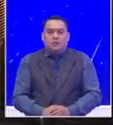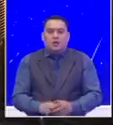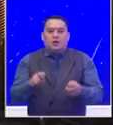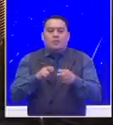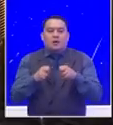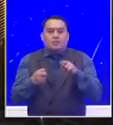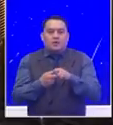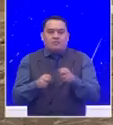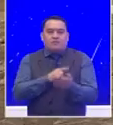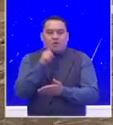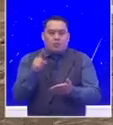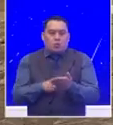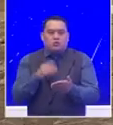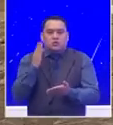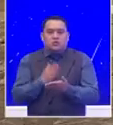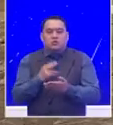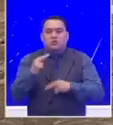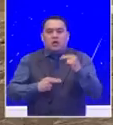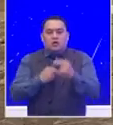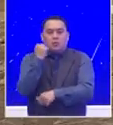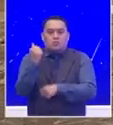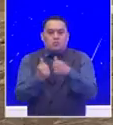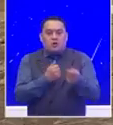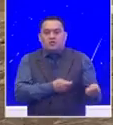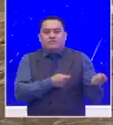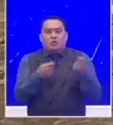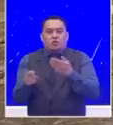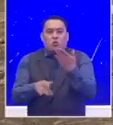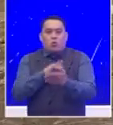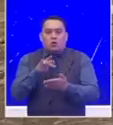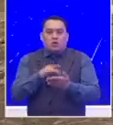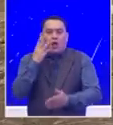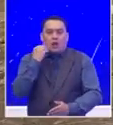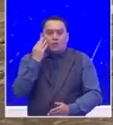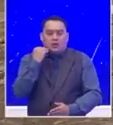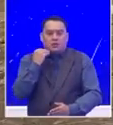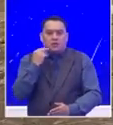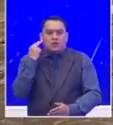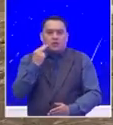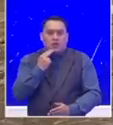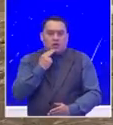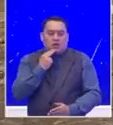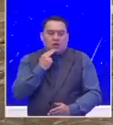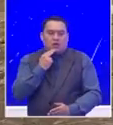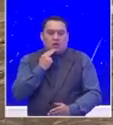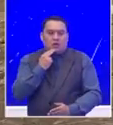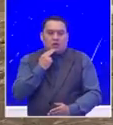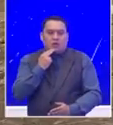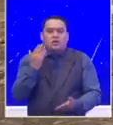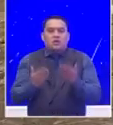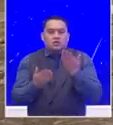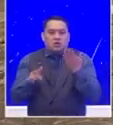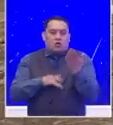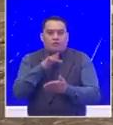вопрос есть. Это доставка строительных материалов. Это из города Алматы, это из китайской стороны. Если с